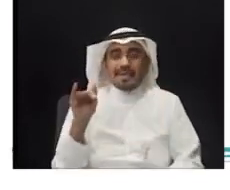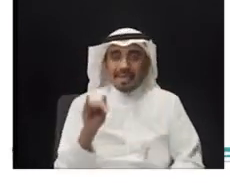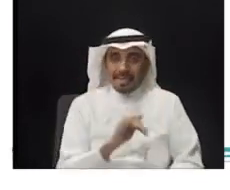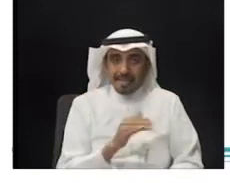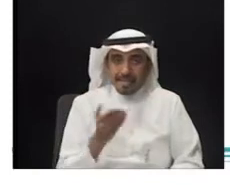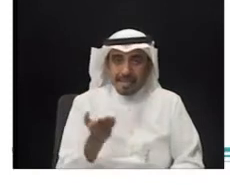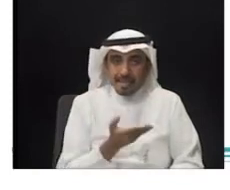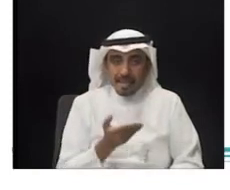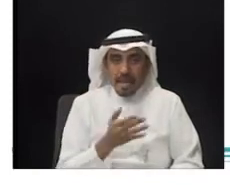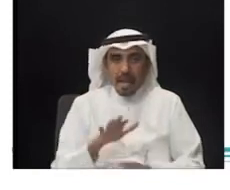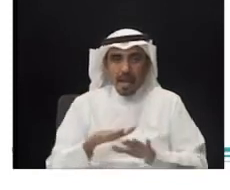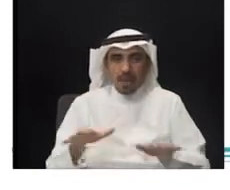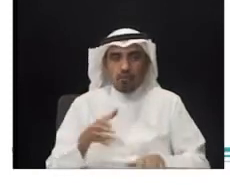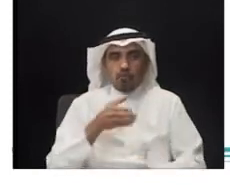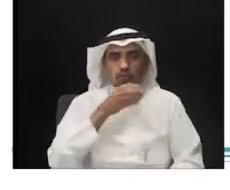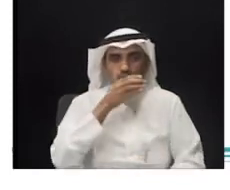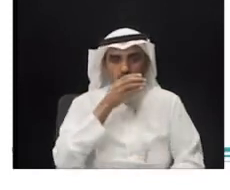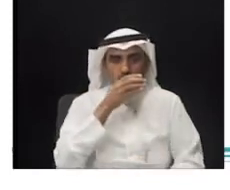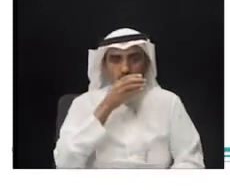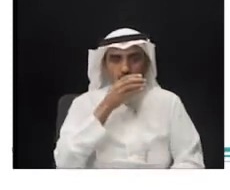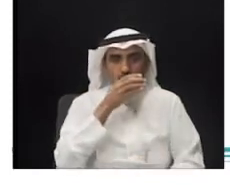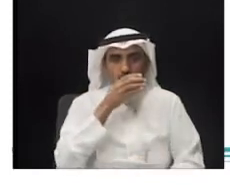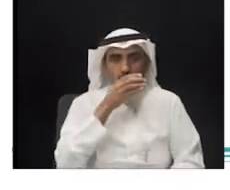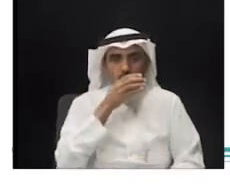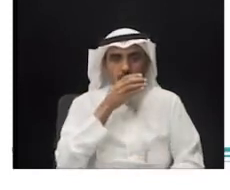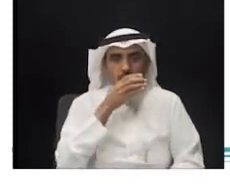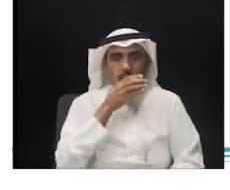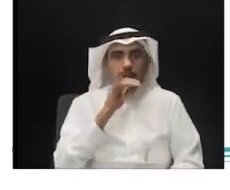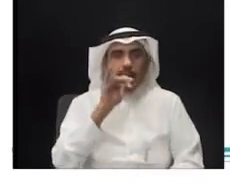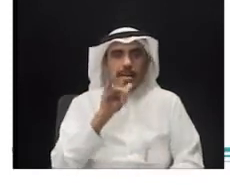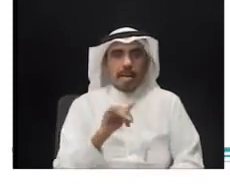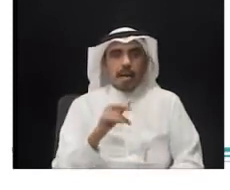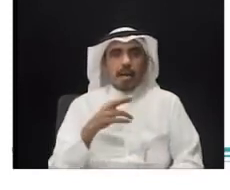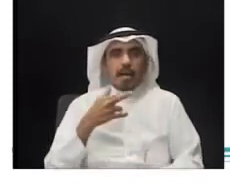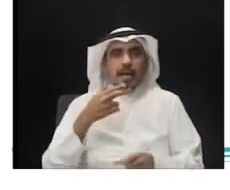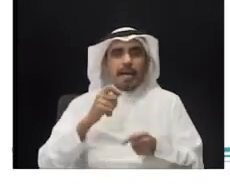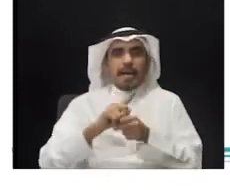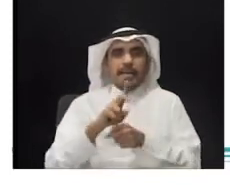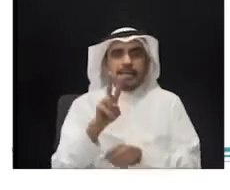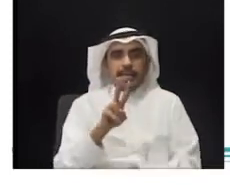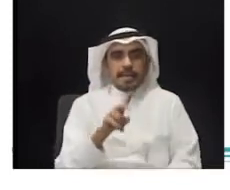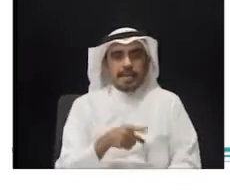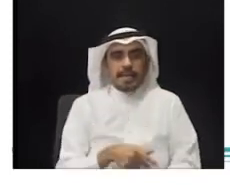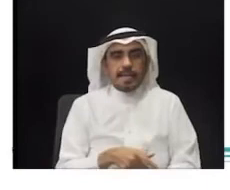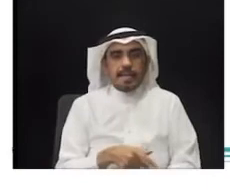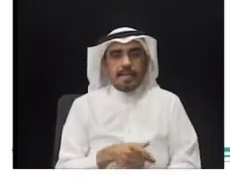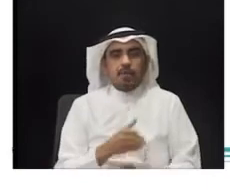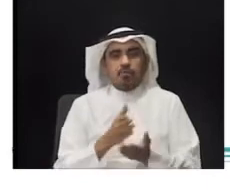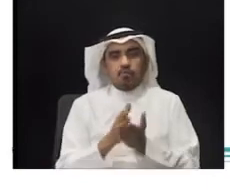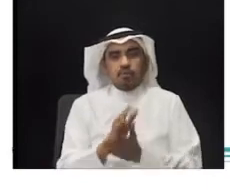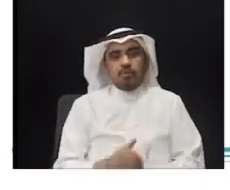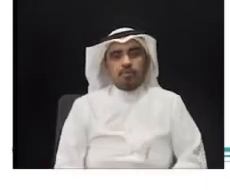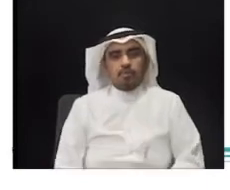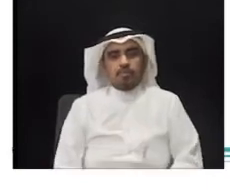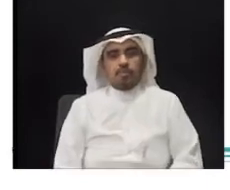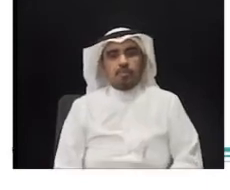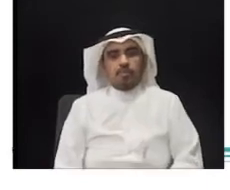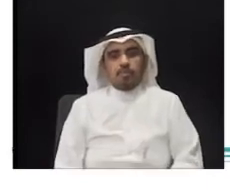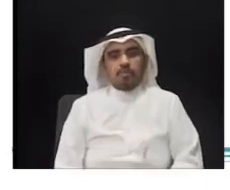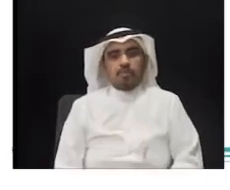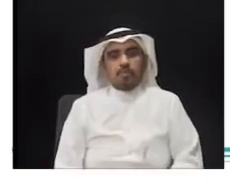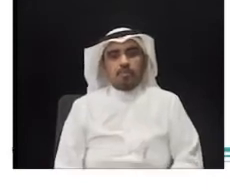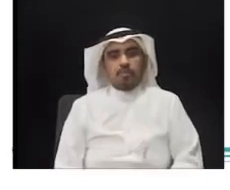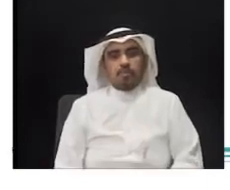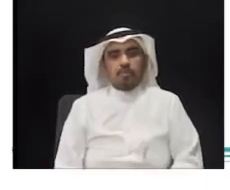الكسرة أو الياء. الكسرة في قولنا الأرض الشرب، والياء في قولنا غازين